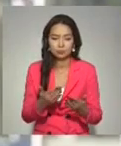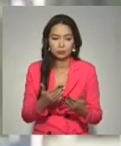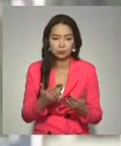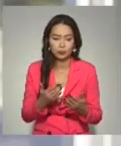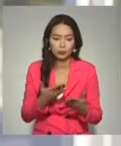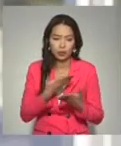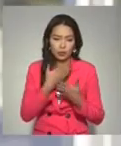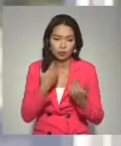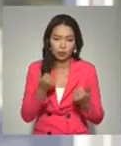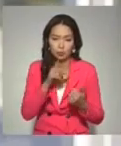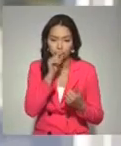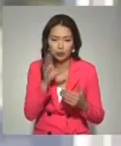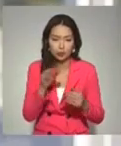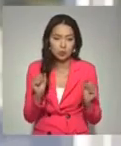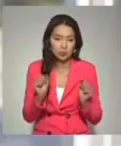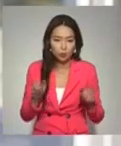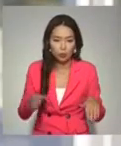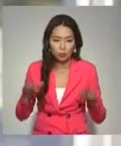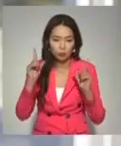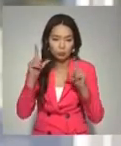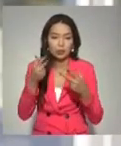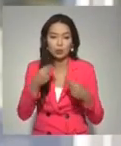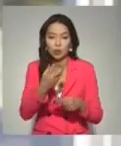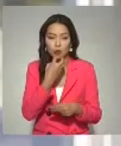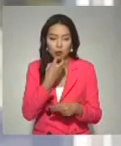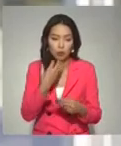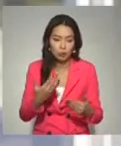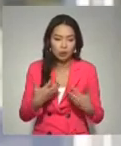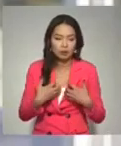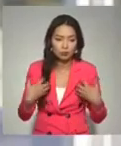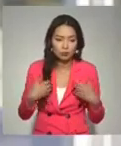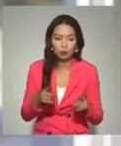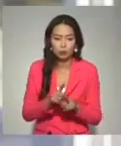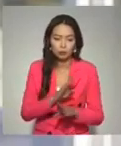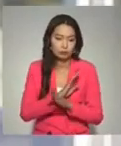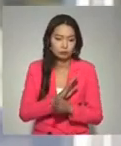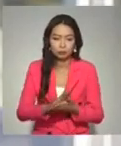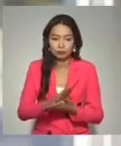ұшып кетті. Мекеменің қылмыс қызметкерлері тексеріп тұр. Ол жерде жаңа аң құсқа ешқандай зиян келген жоқ.